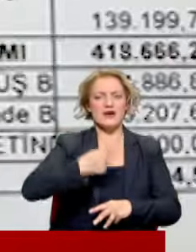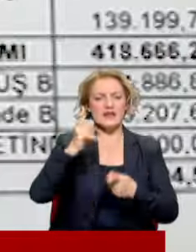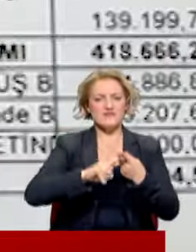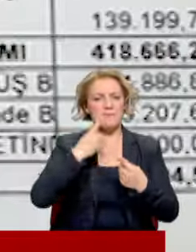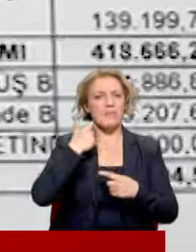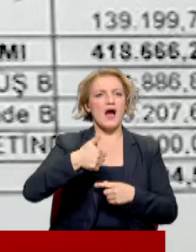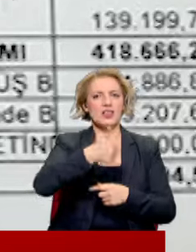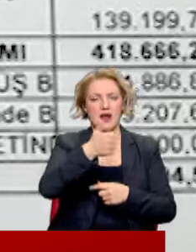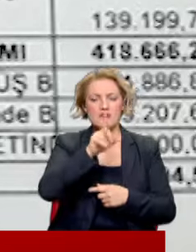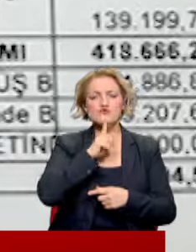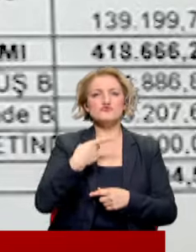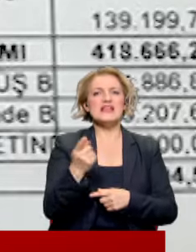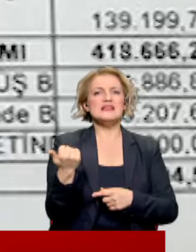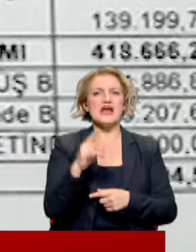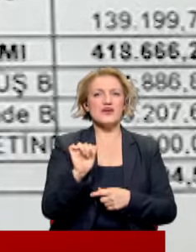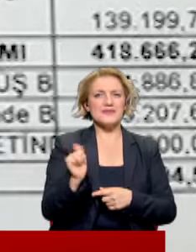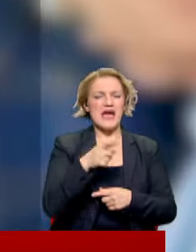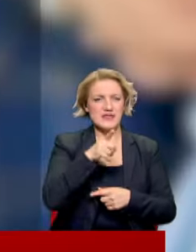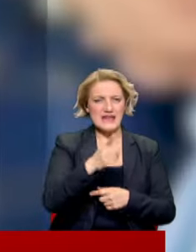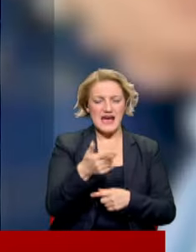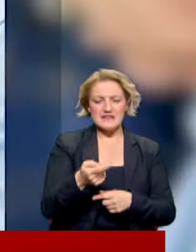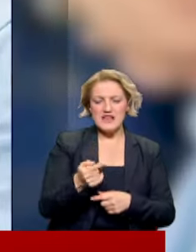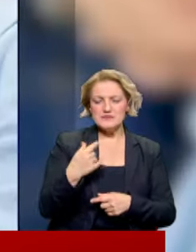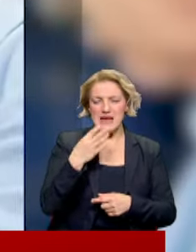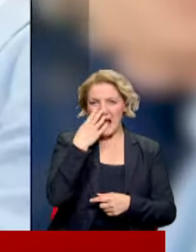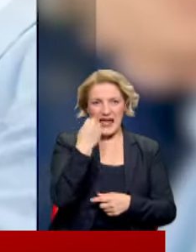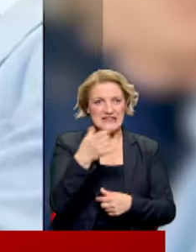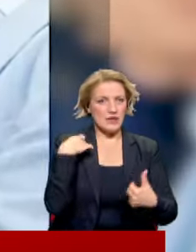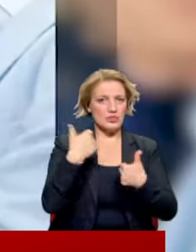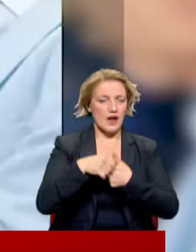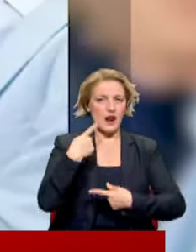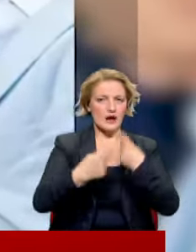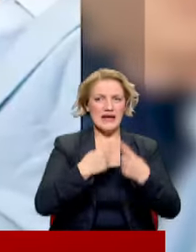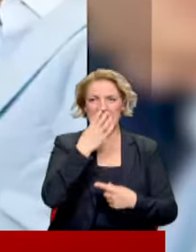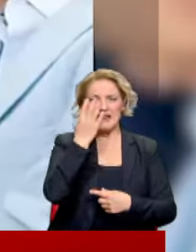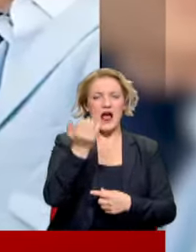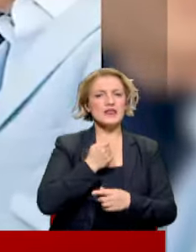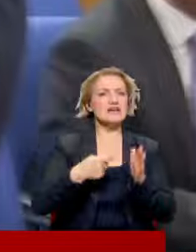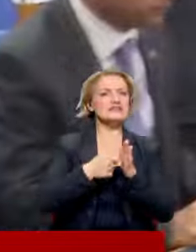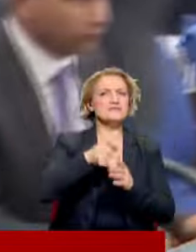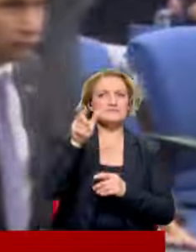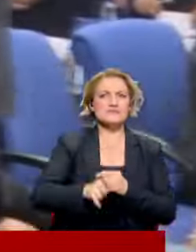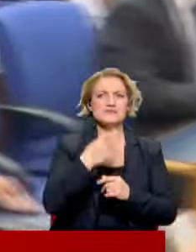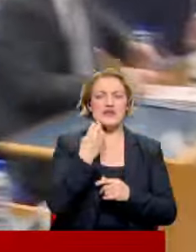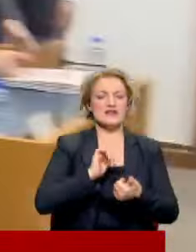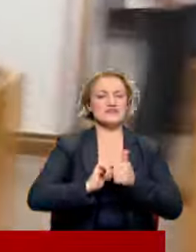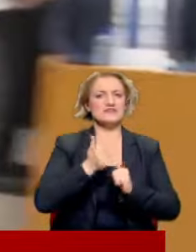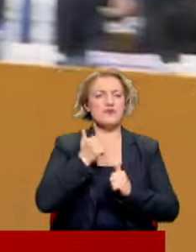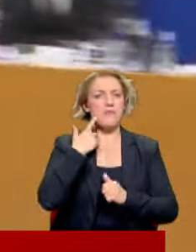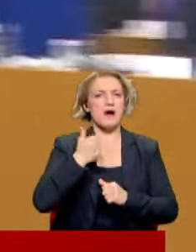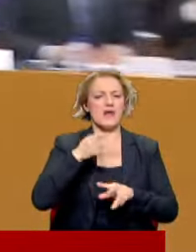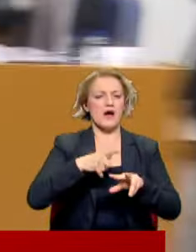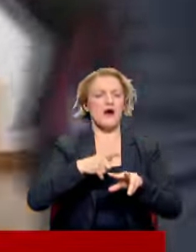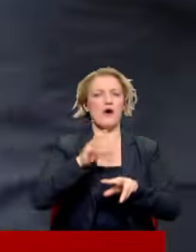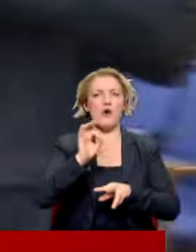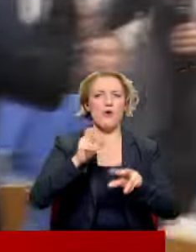ve bakanlara yüz binlerce lira değerinde tesbih hediyesi yeniden gündeme geldi. Hediye aldığı iddia edilen isimlerden Gençlik ve Spor Bakanı Osman